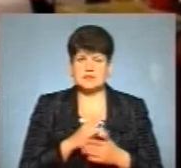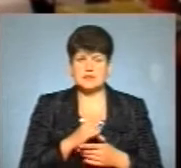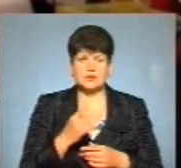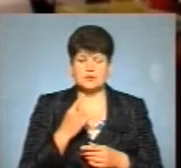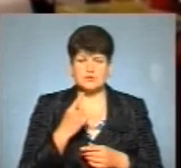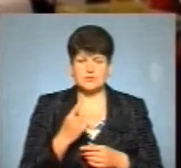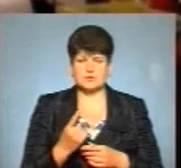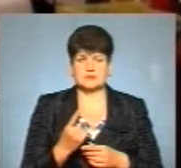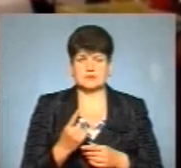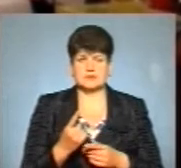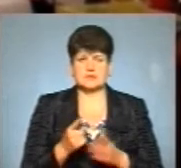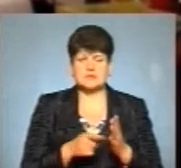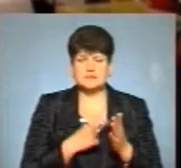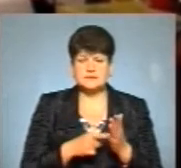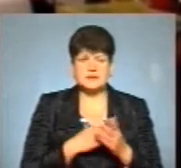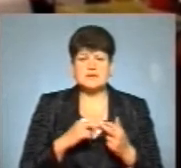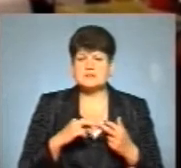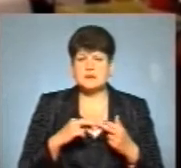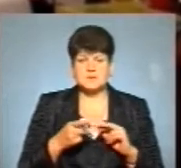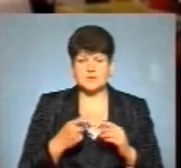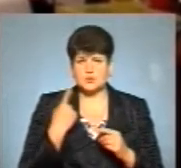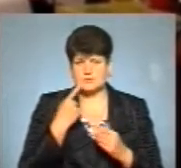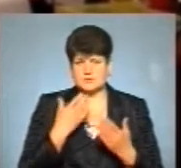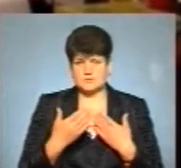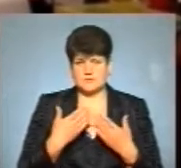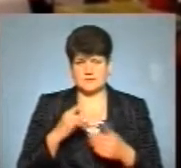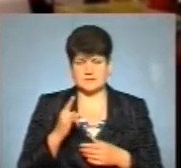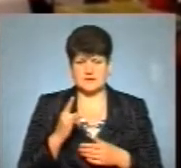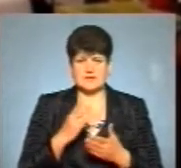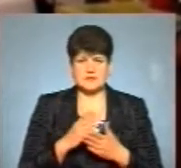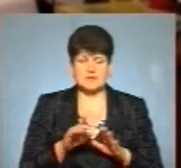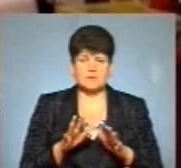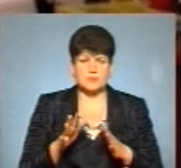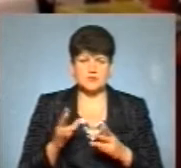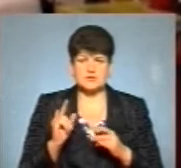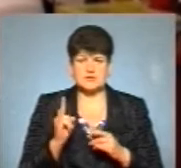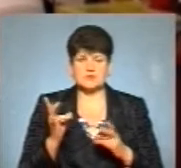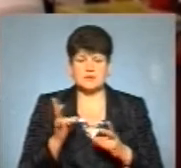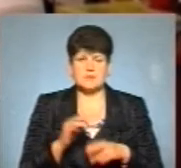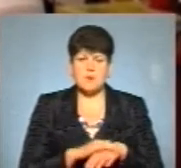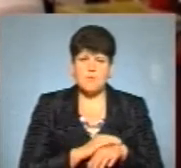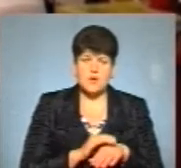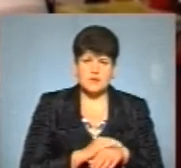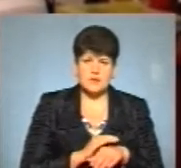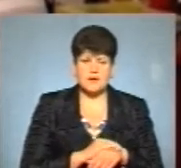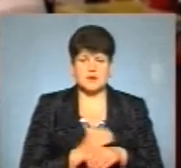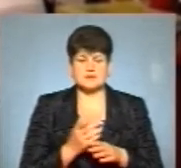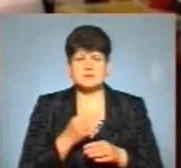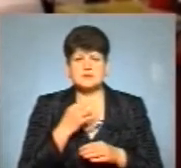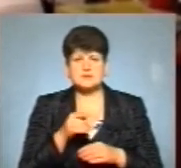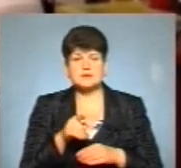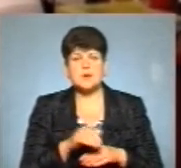замінить особистого спілкування з дитиною. Є такі моменти спілкування, що іноді дитину треба погладити по голівці, сказати,